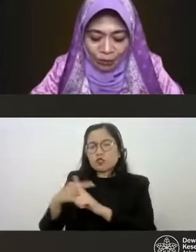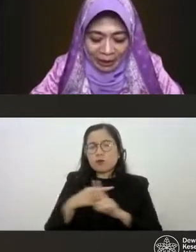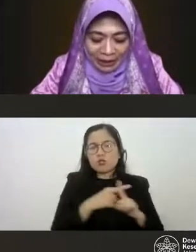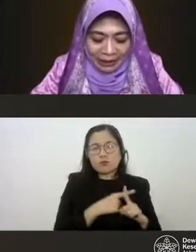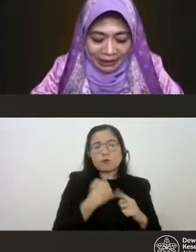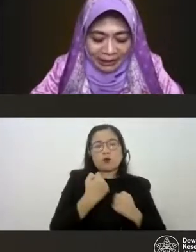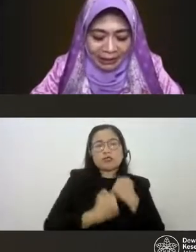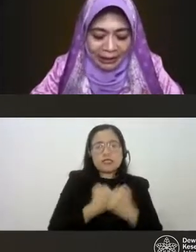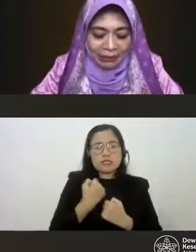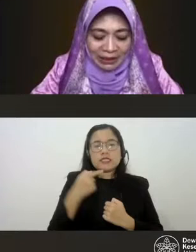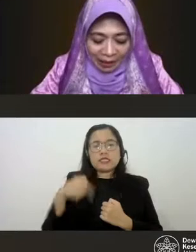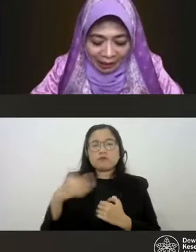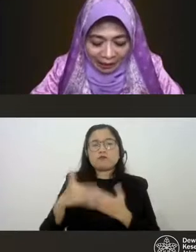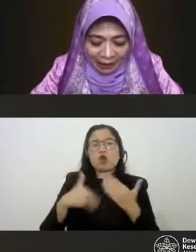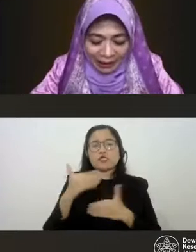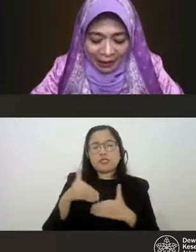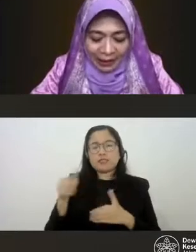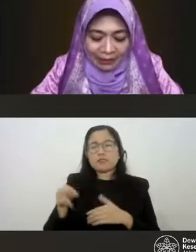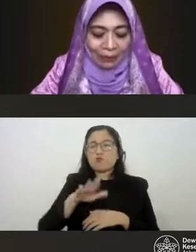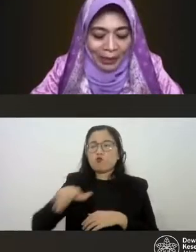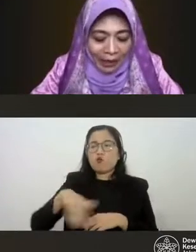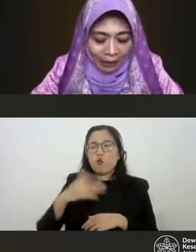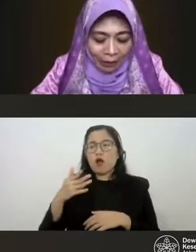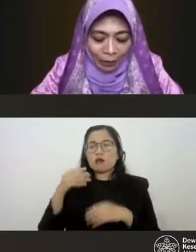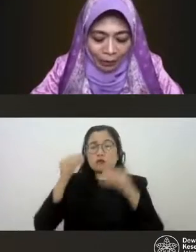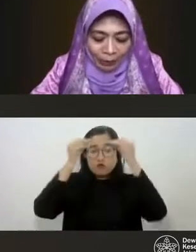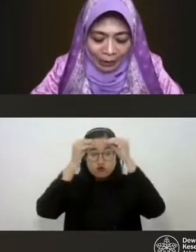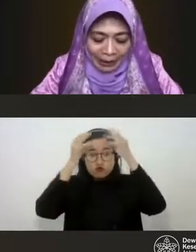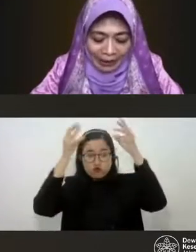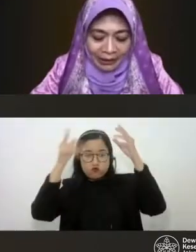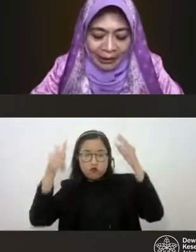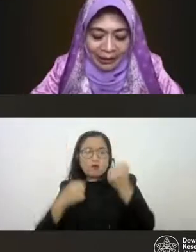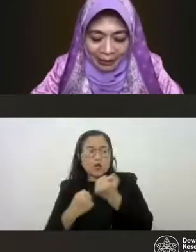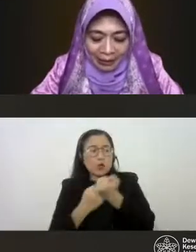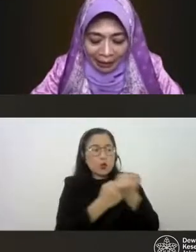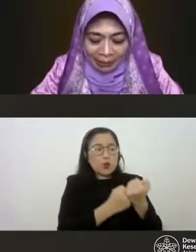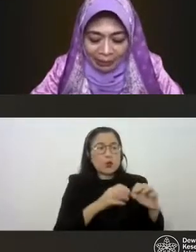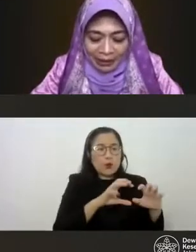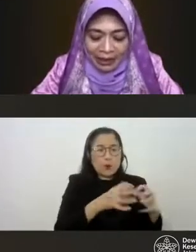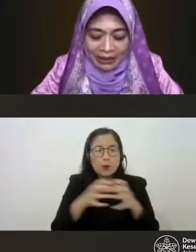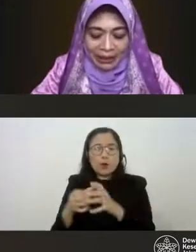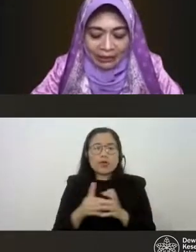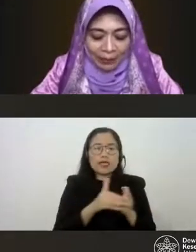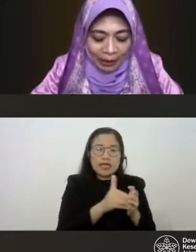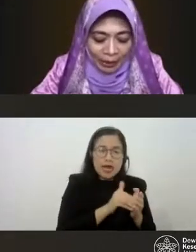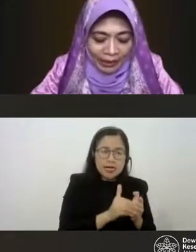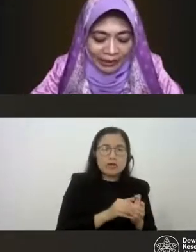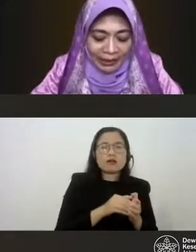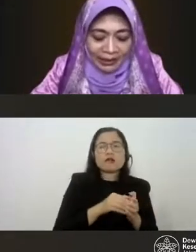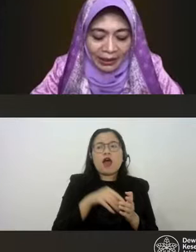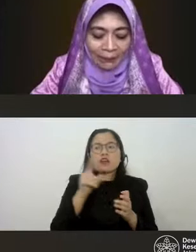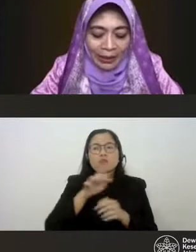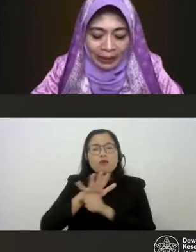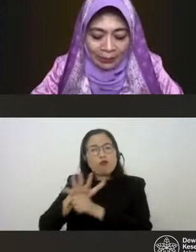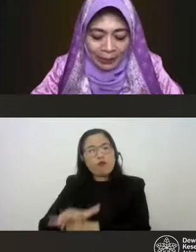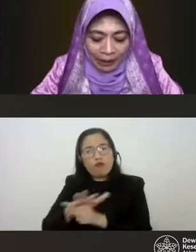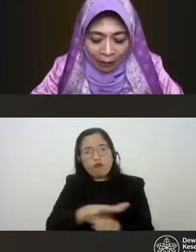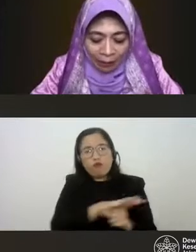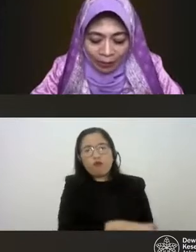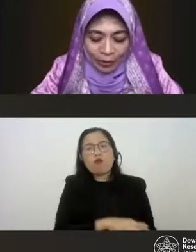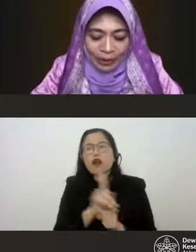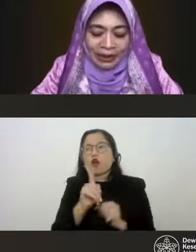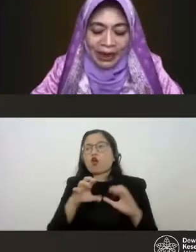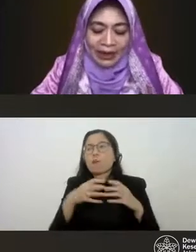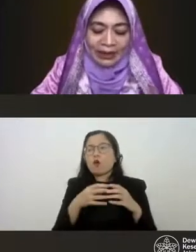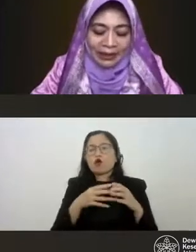proses humanisasi, mencerahkan masyarakat, membela kelompok-kelompok rentan yang mengalami penindasan dan perlakuan tidak adil, seperti